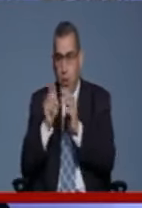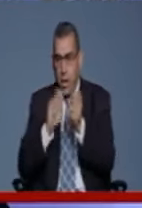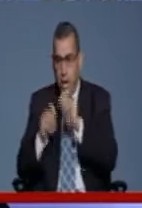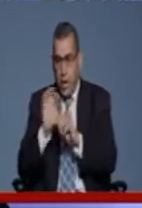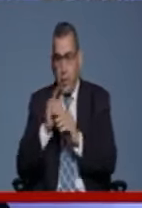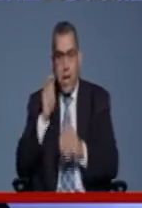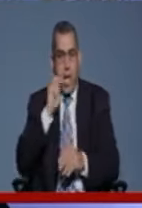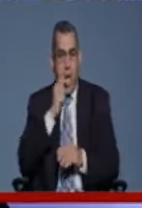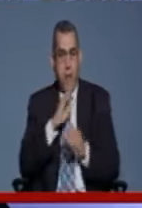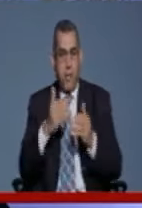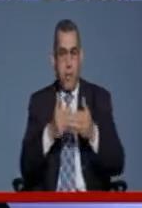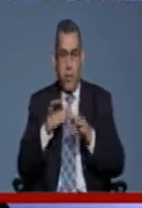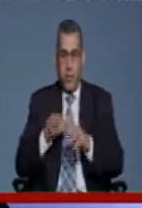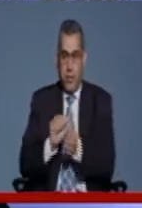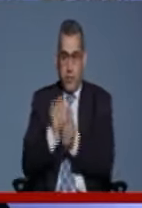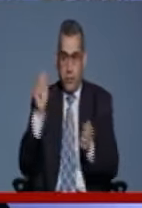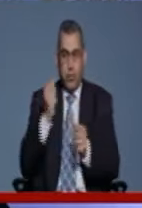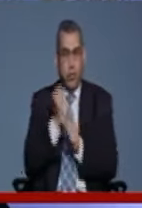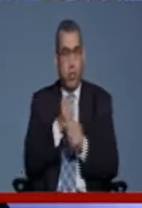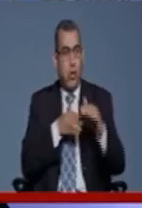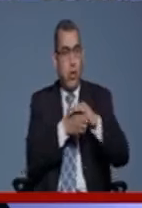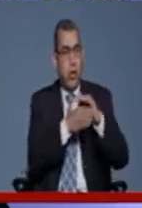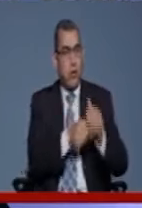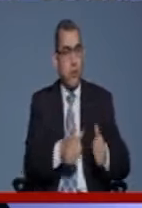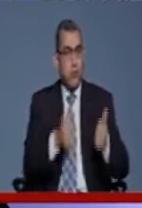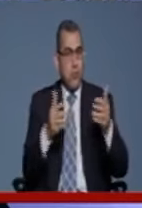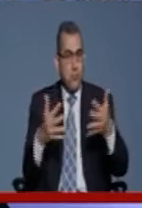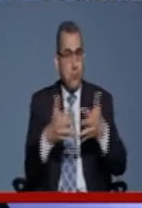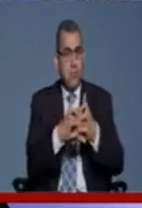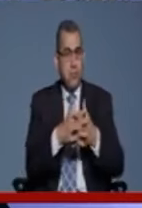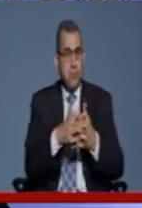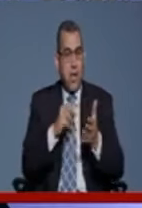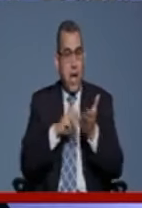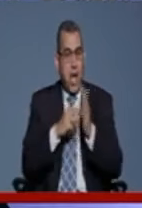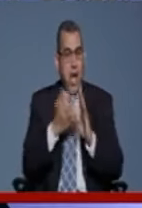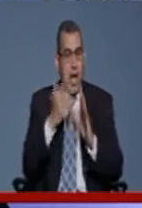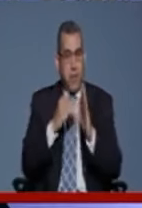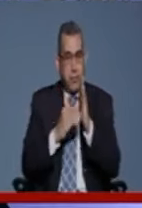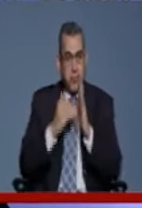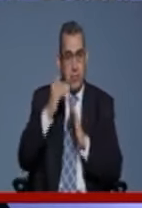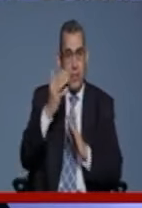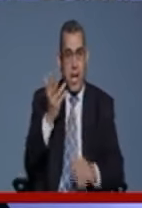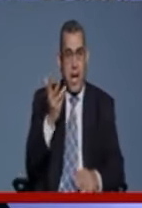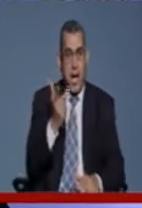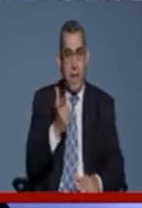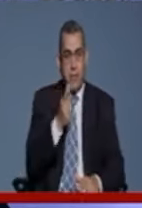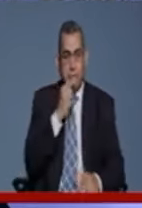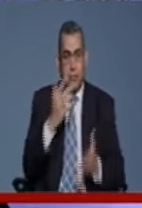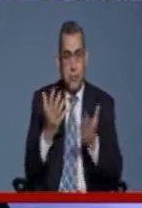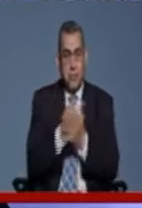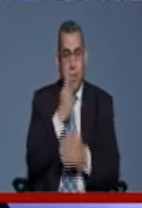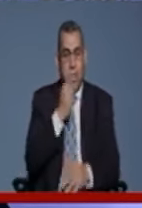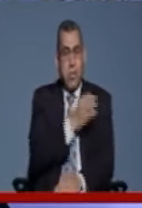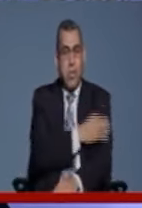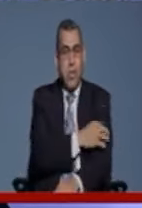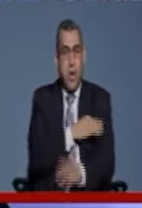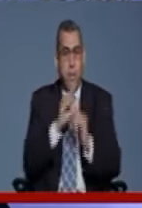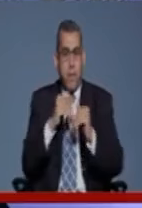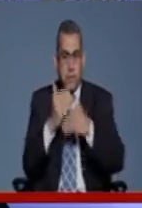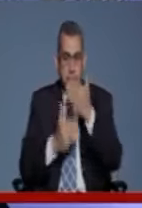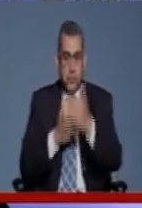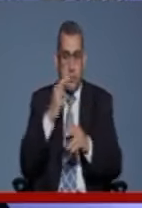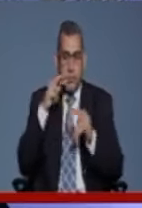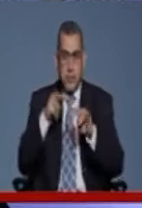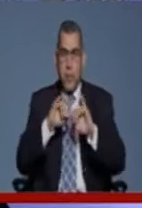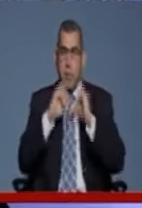الجريمة بمعدلات فاقت المتوقع منها. ولقد استحوذت التجربة المصرية على أنظار المجتمع